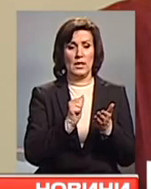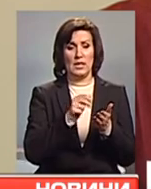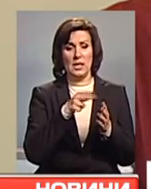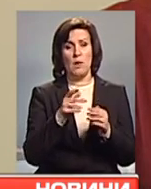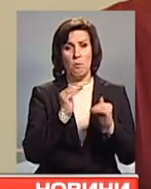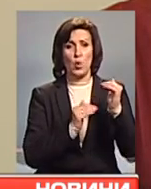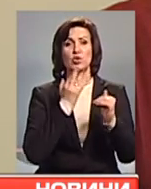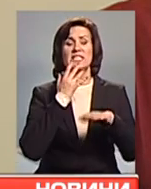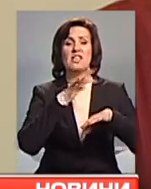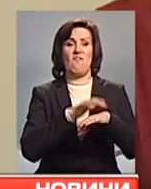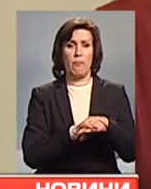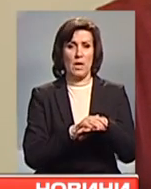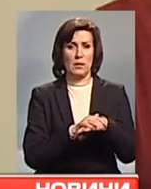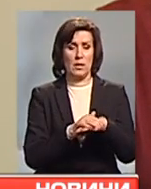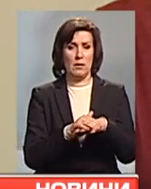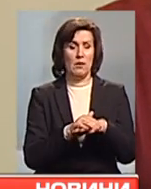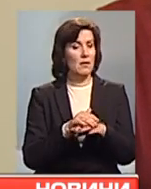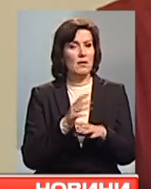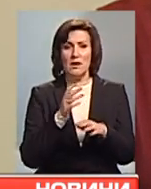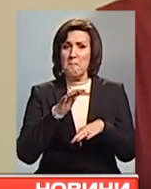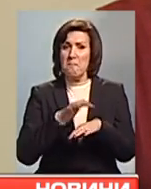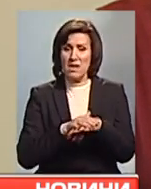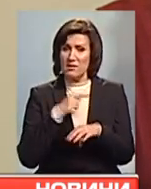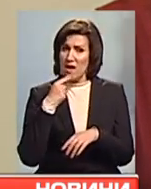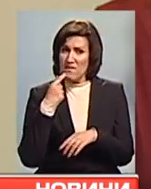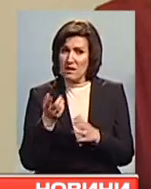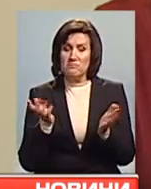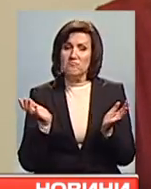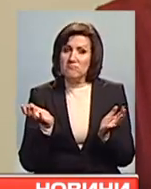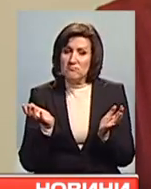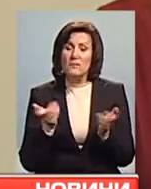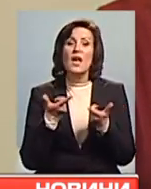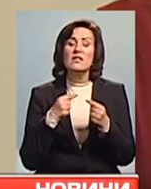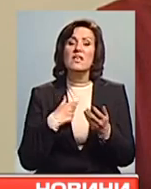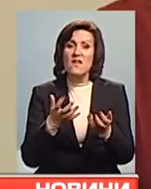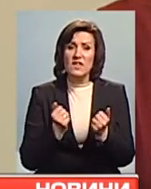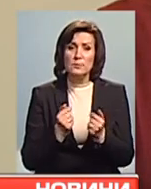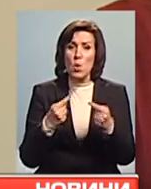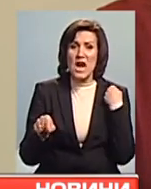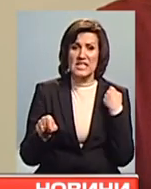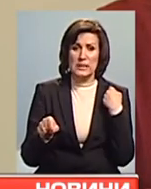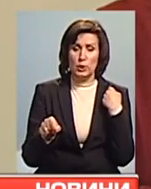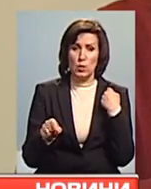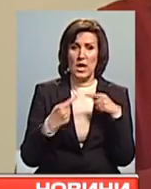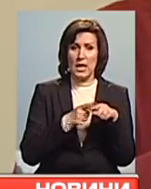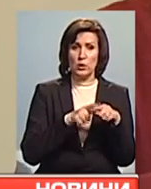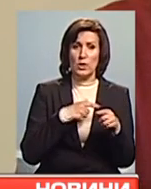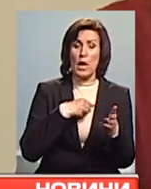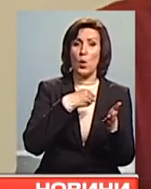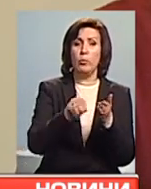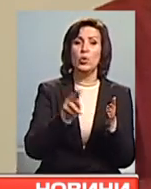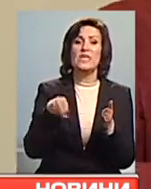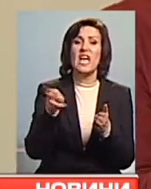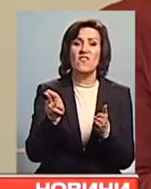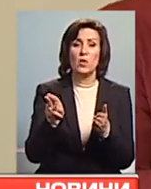євро по курсу Національного банку. Банки резонно говорять, а де я візьму от ту різницю, на яку я куплю